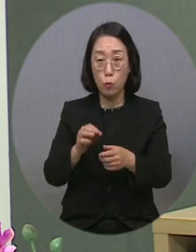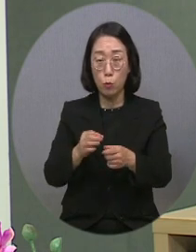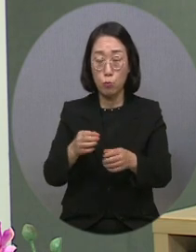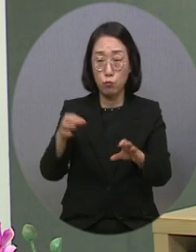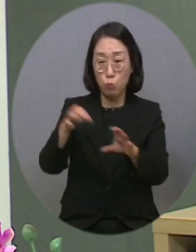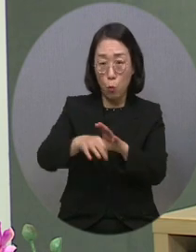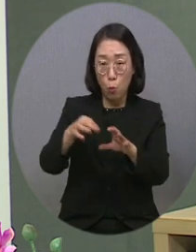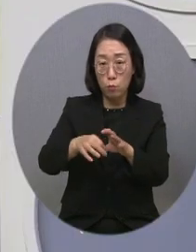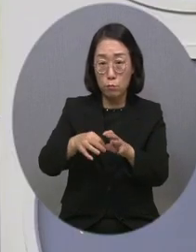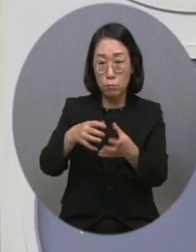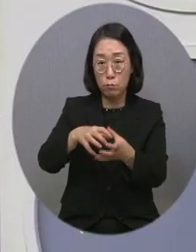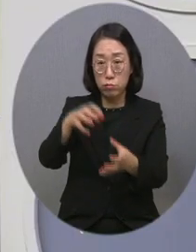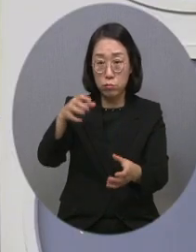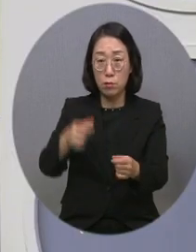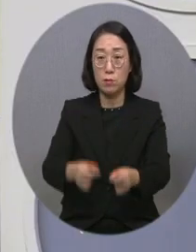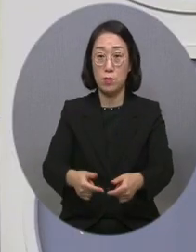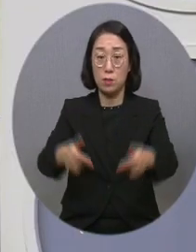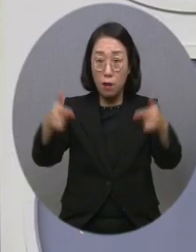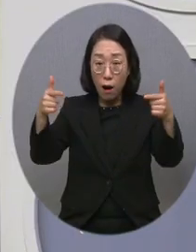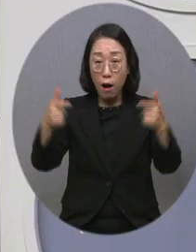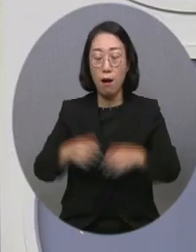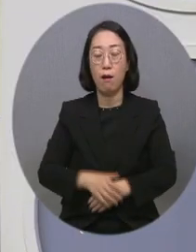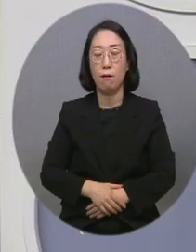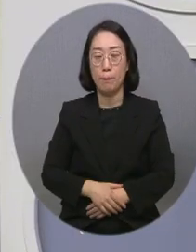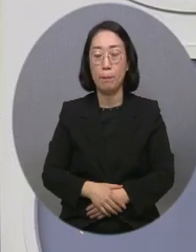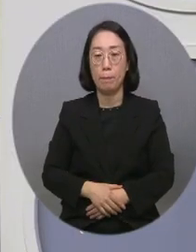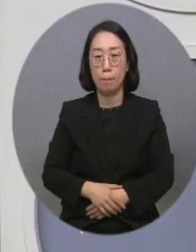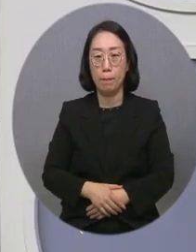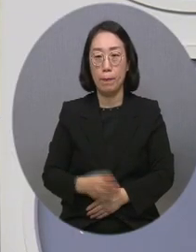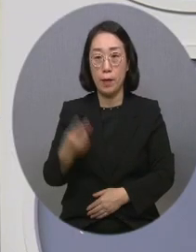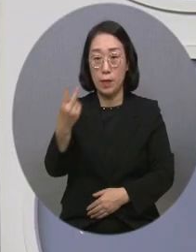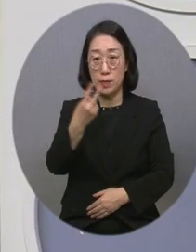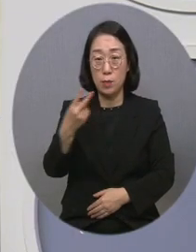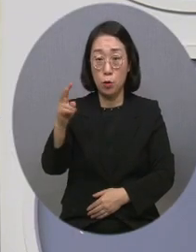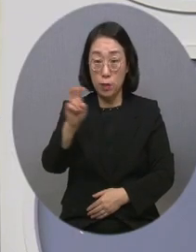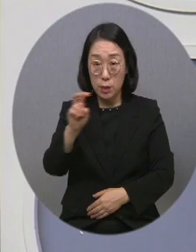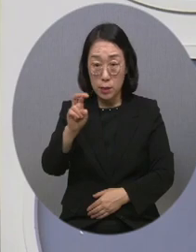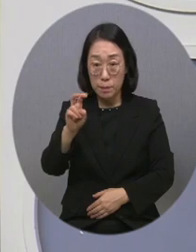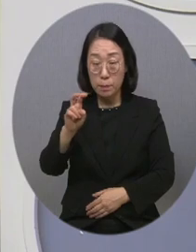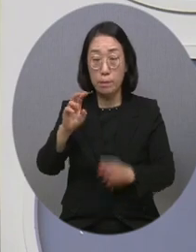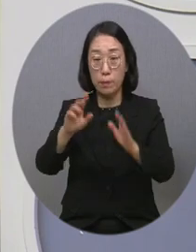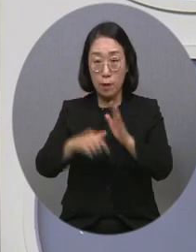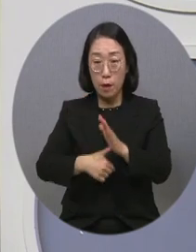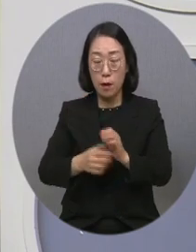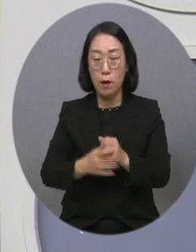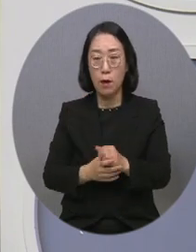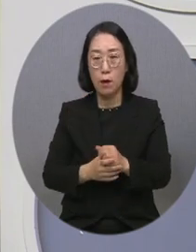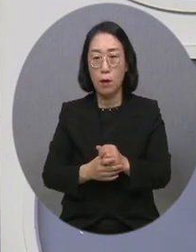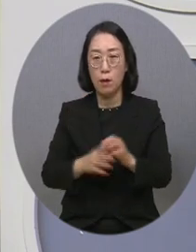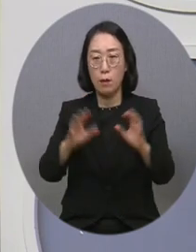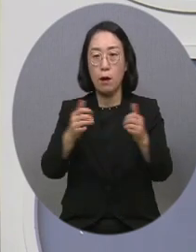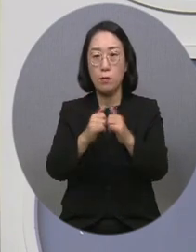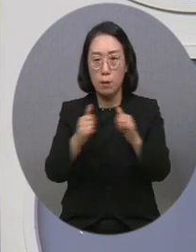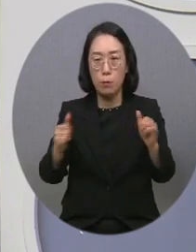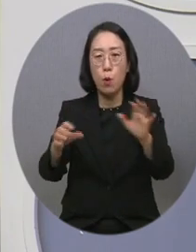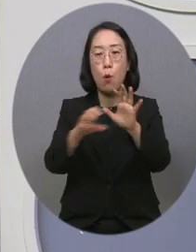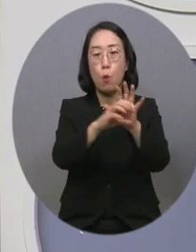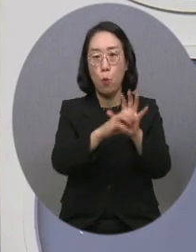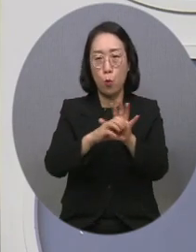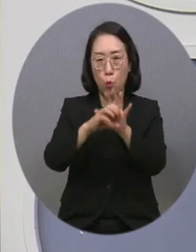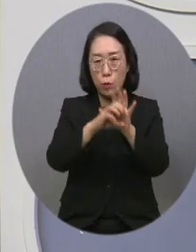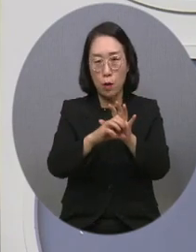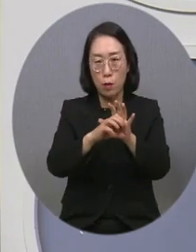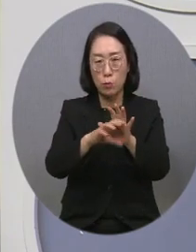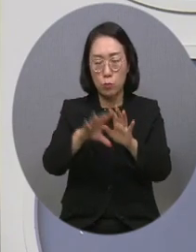얘기를 들었는데 그러니까 작년에는 예, 그 국민들이 코로나 이게